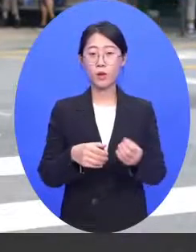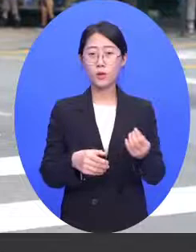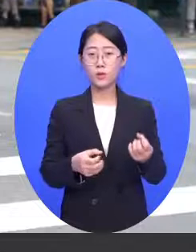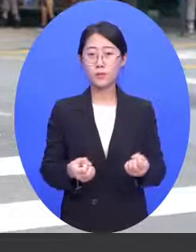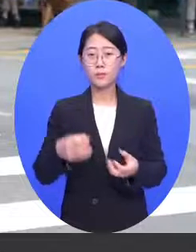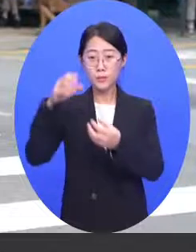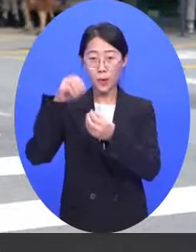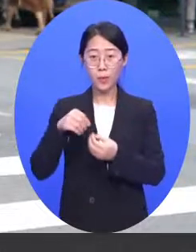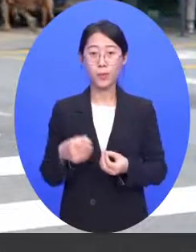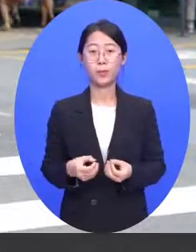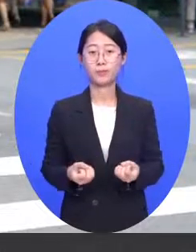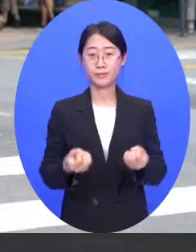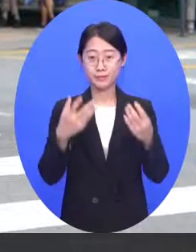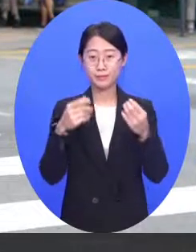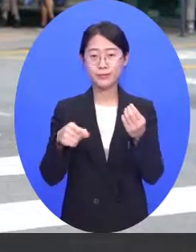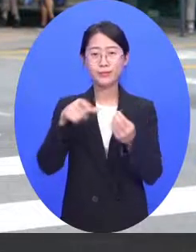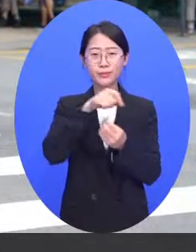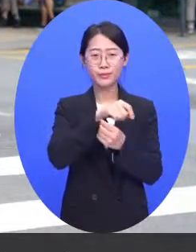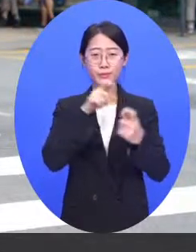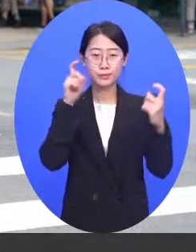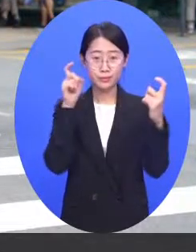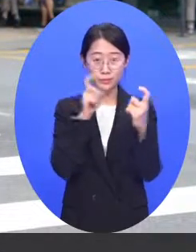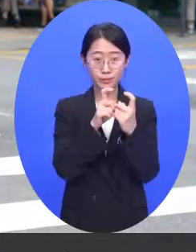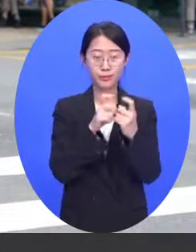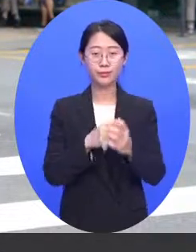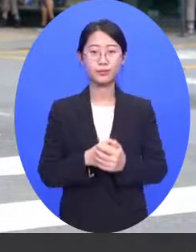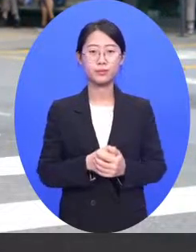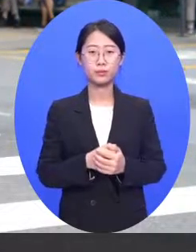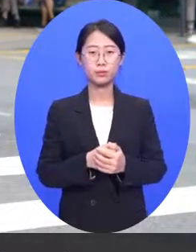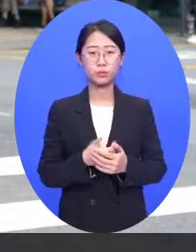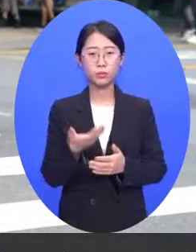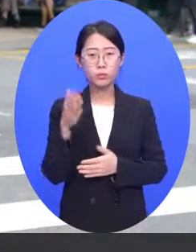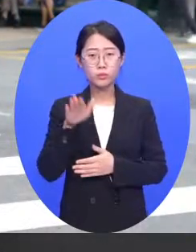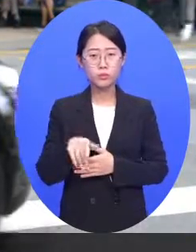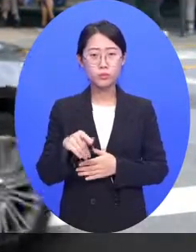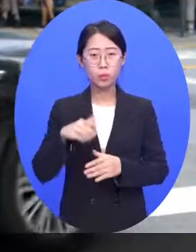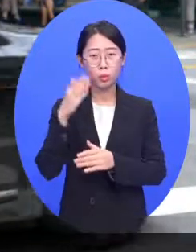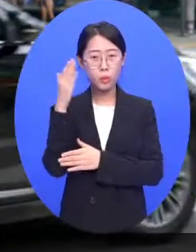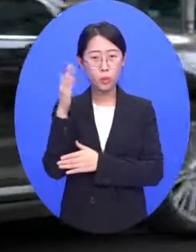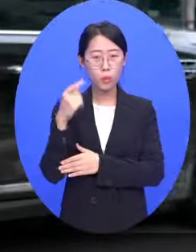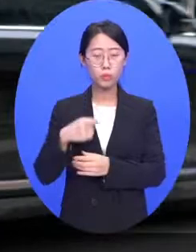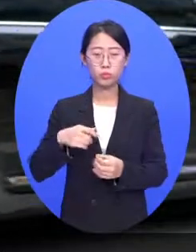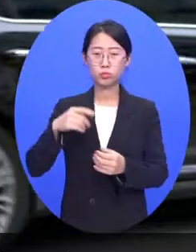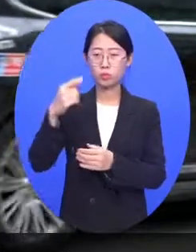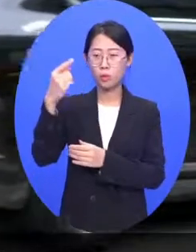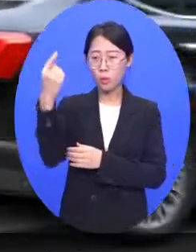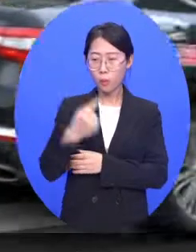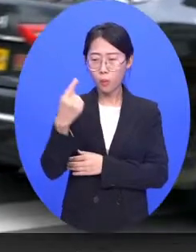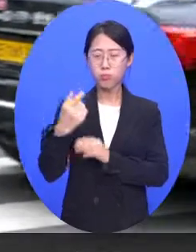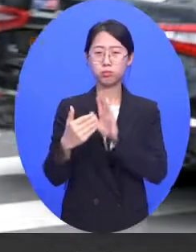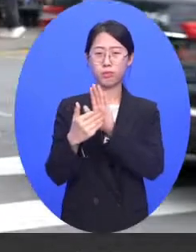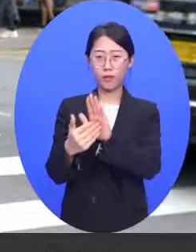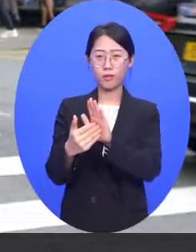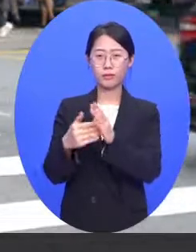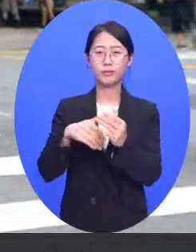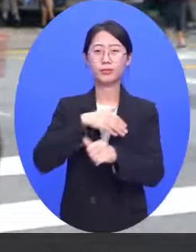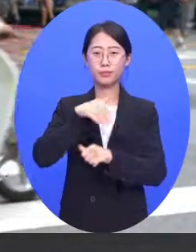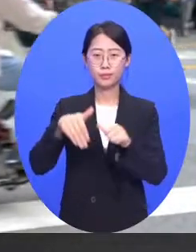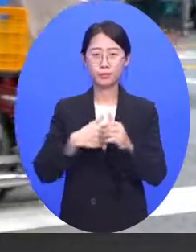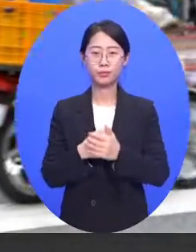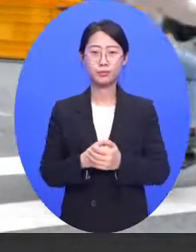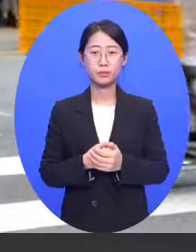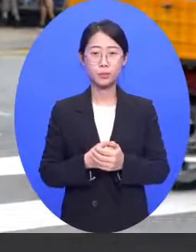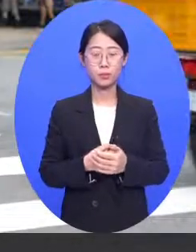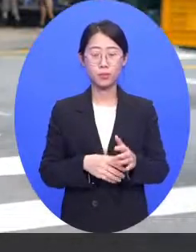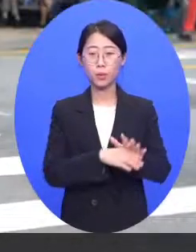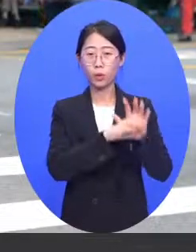고유의 명절인 추석이 얼마 남지 않았습니다. 하지만 최근 언택트 추석 분위기가 전국적으로 부각되고 있죠.